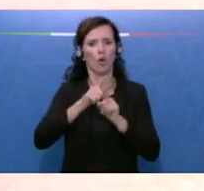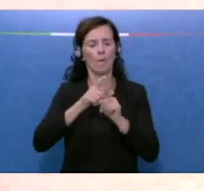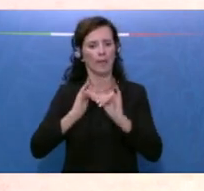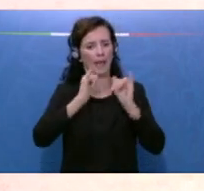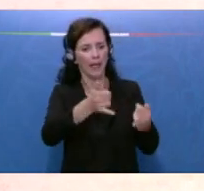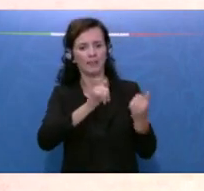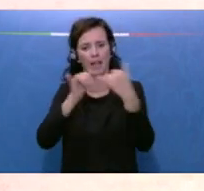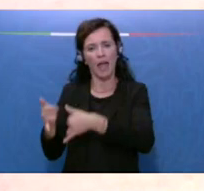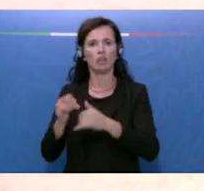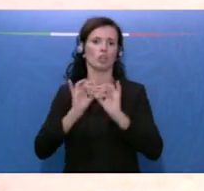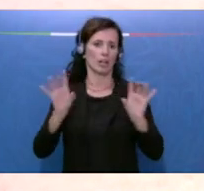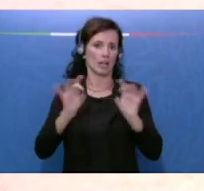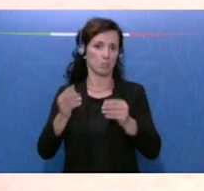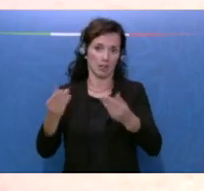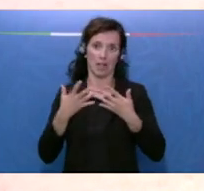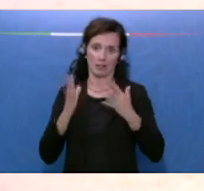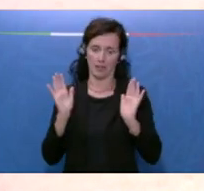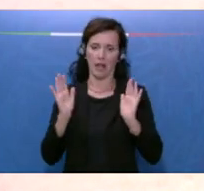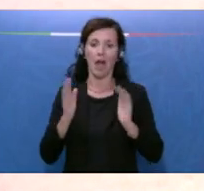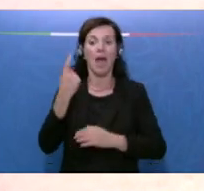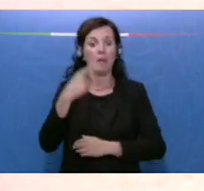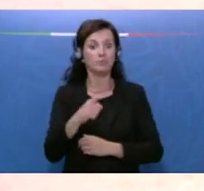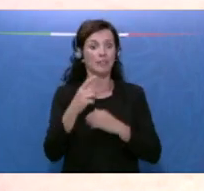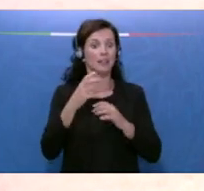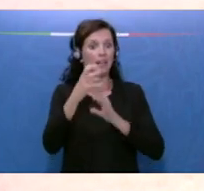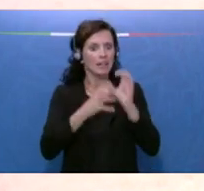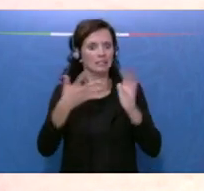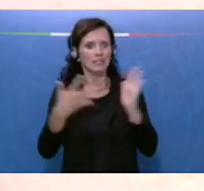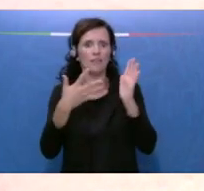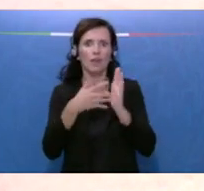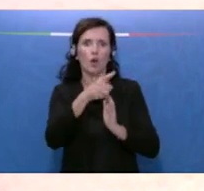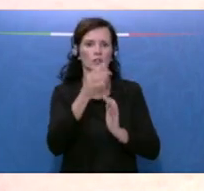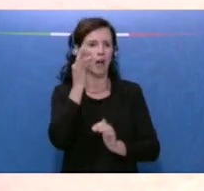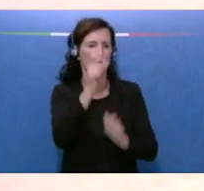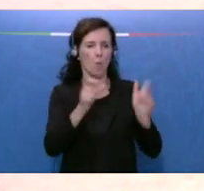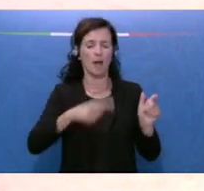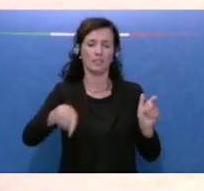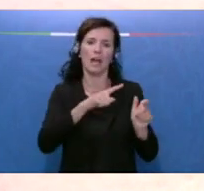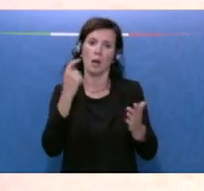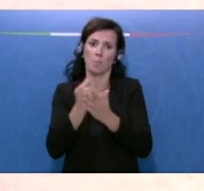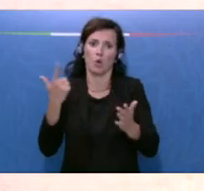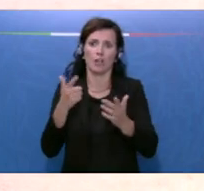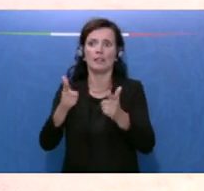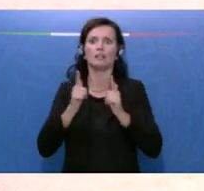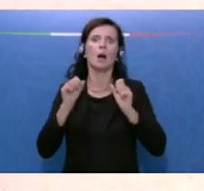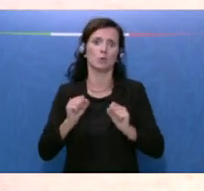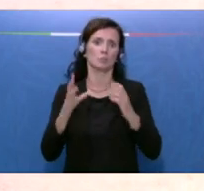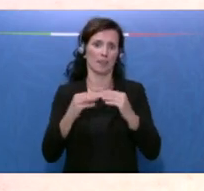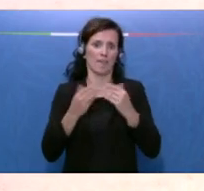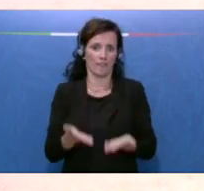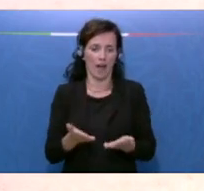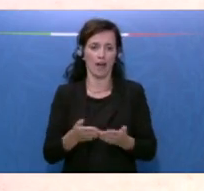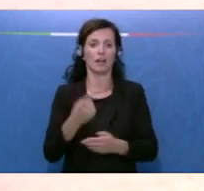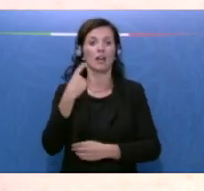ma io credo che di fronte a quel importanza di questa crisi questo possa essere fatto quindi dal punto di vista economico gli